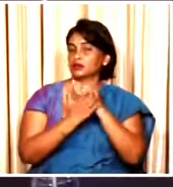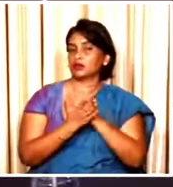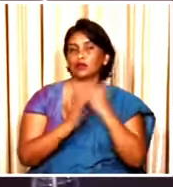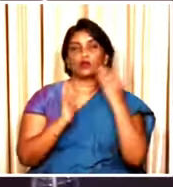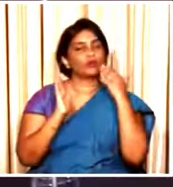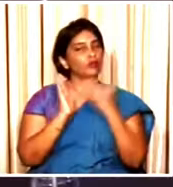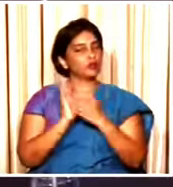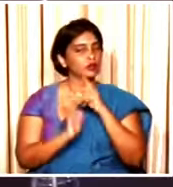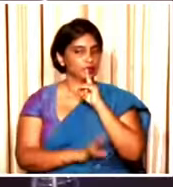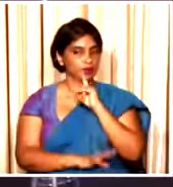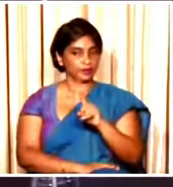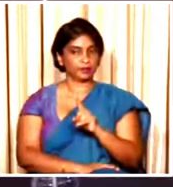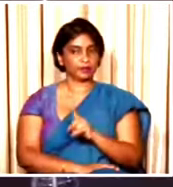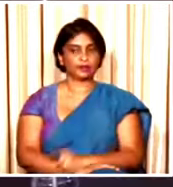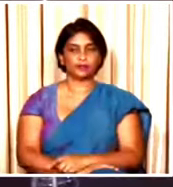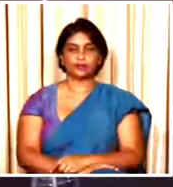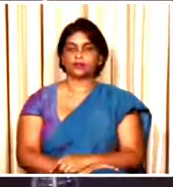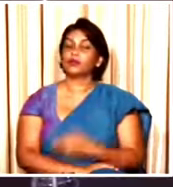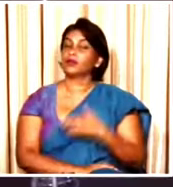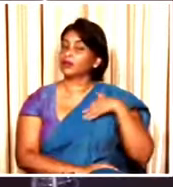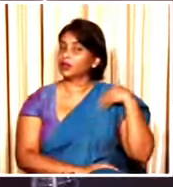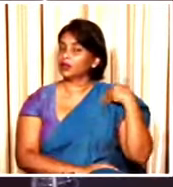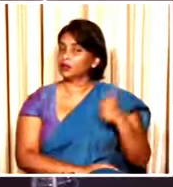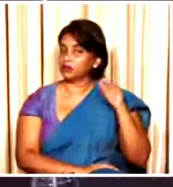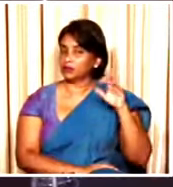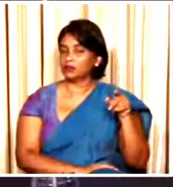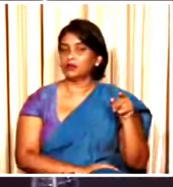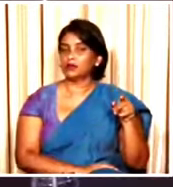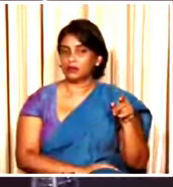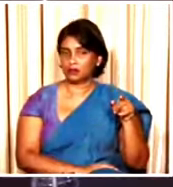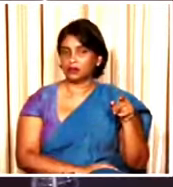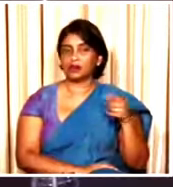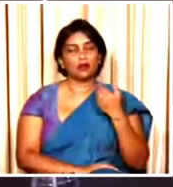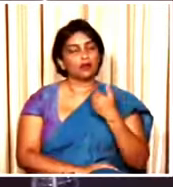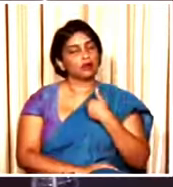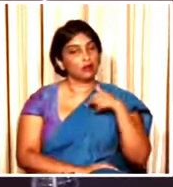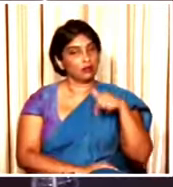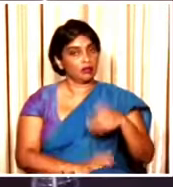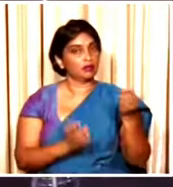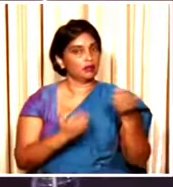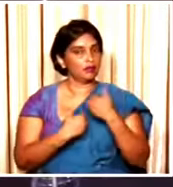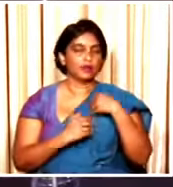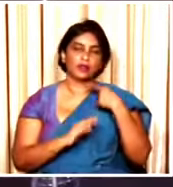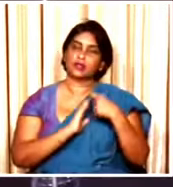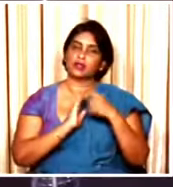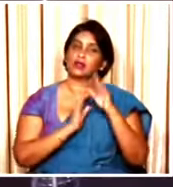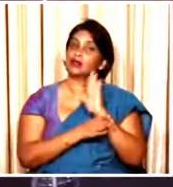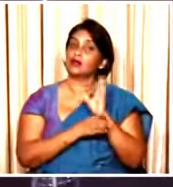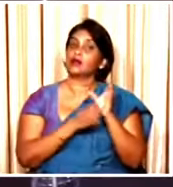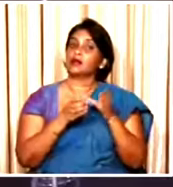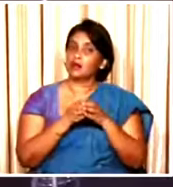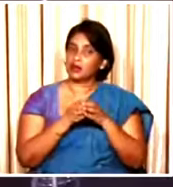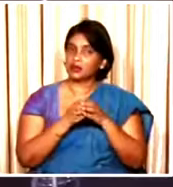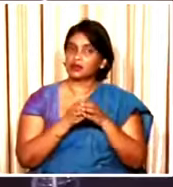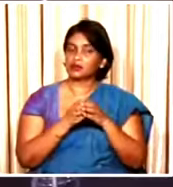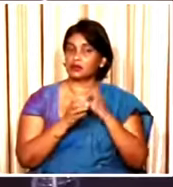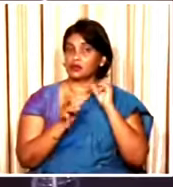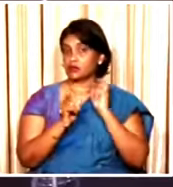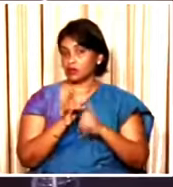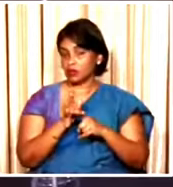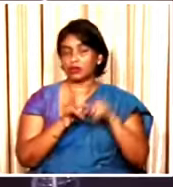සම්බන්ධයෙන් කතා කරන විට මූලික වශයෙන්ම අද අපේ ශ්‍රී ලංකා නිදහස් පක්ෂයේ